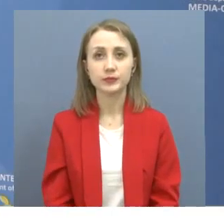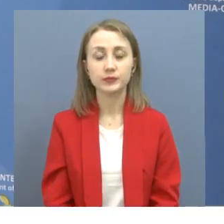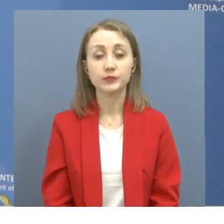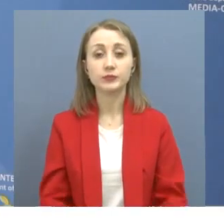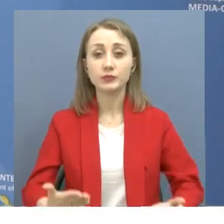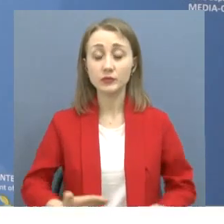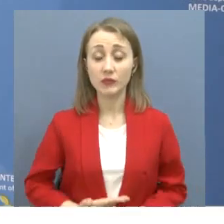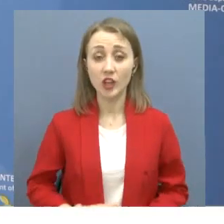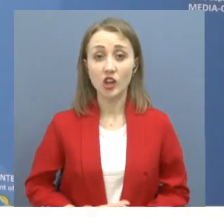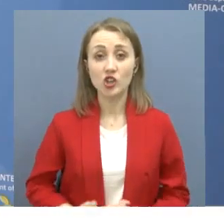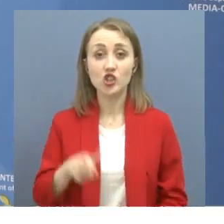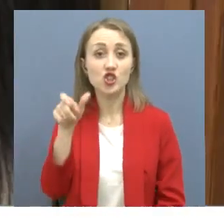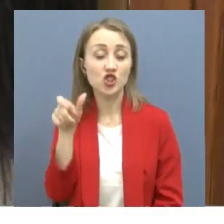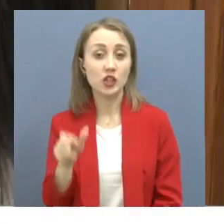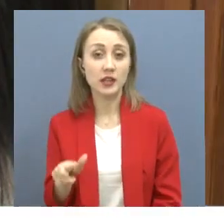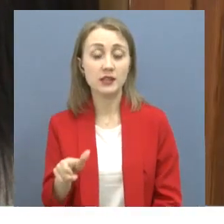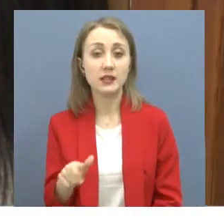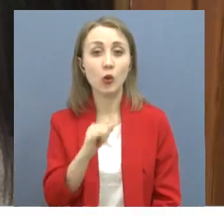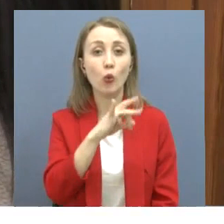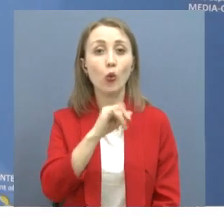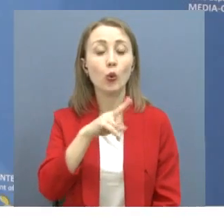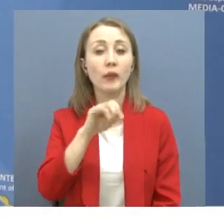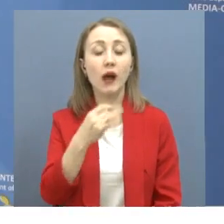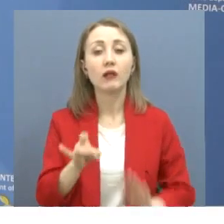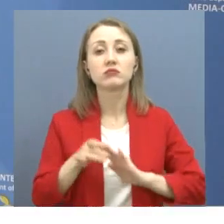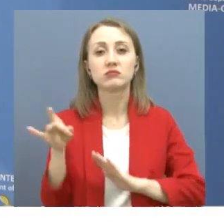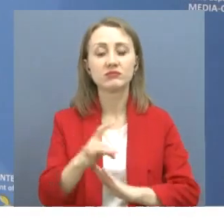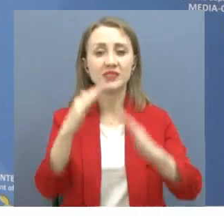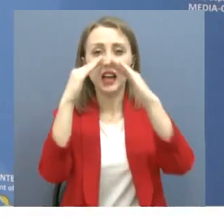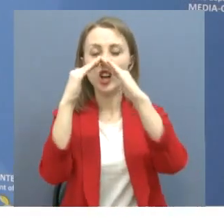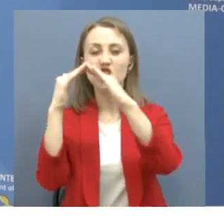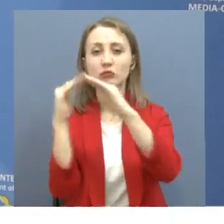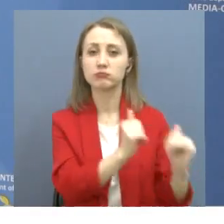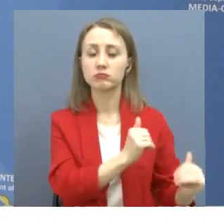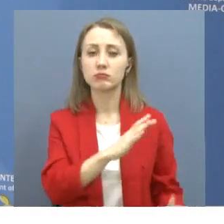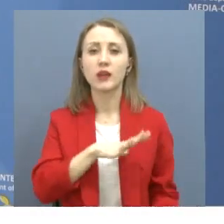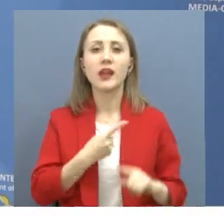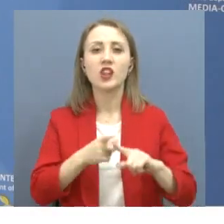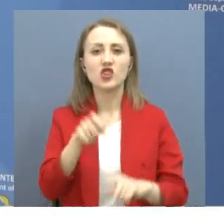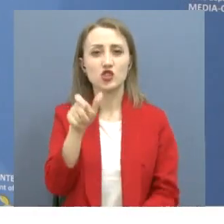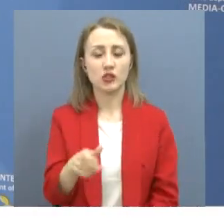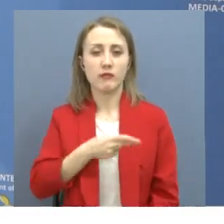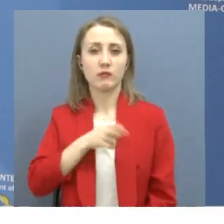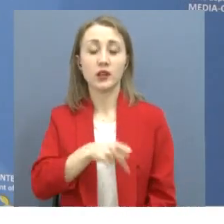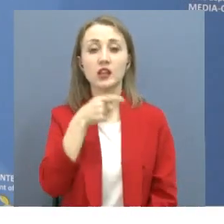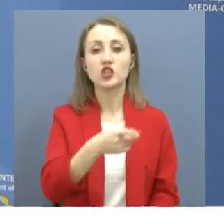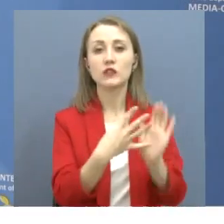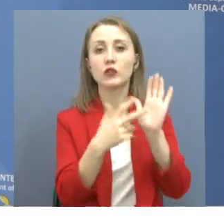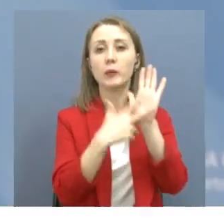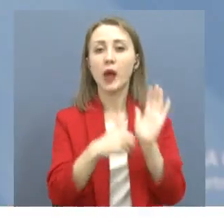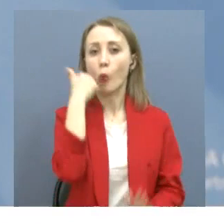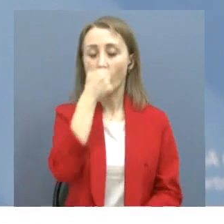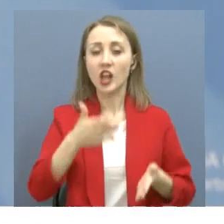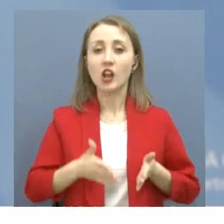Житель поселка Урумкай Бурубайского района. Крыша с ангара слетела, и данный гражданин погиб 1980 года